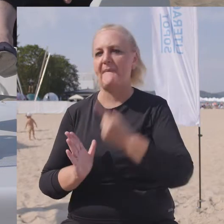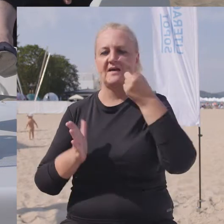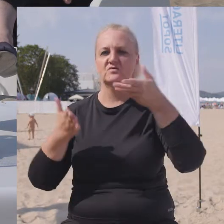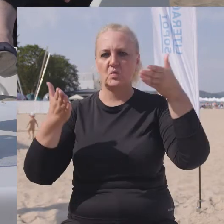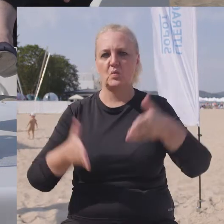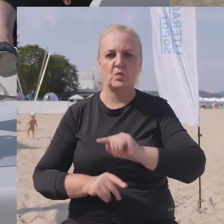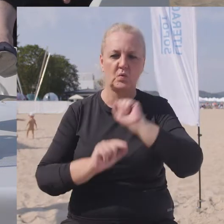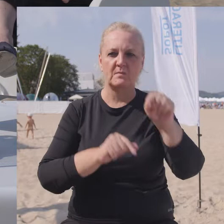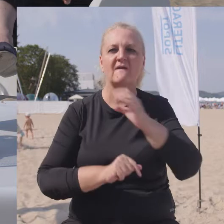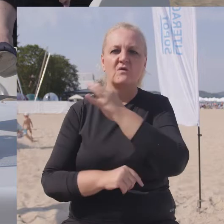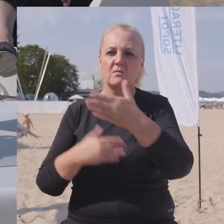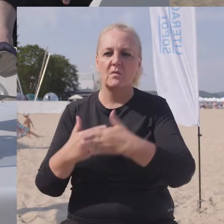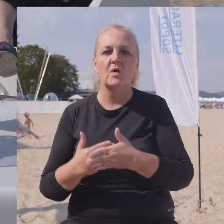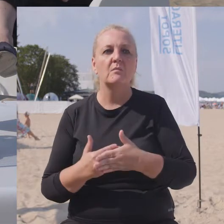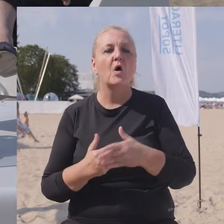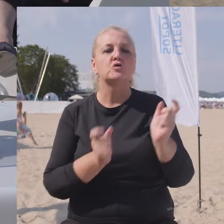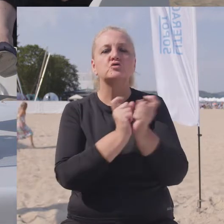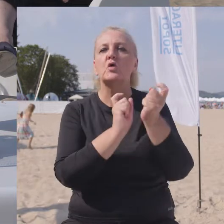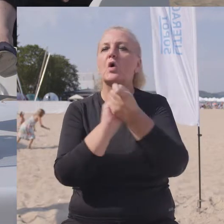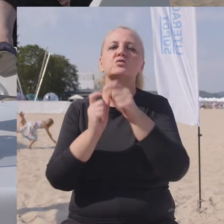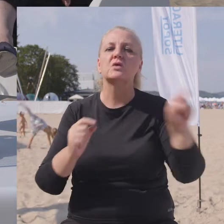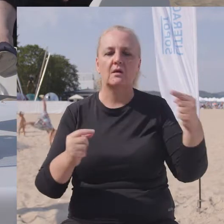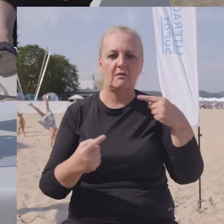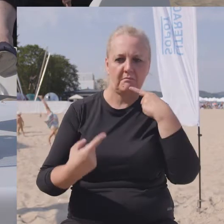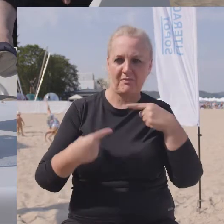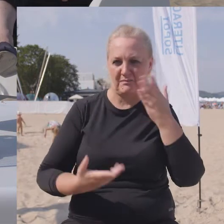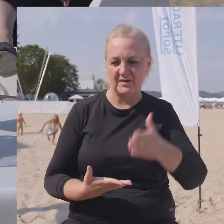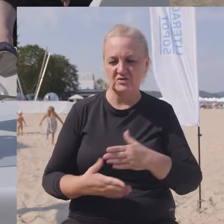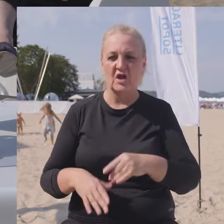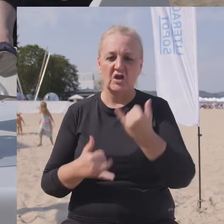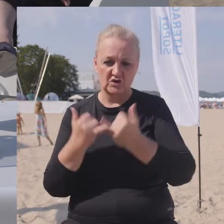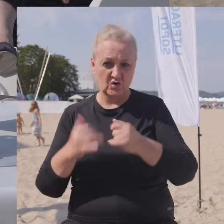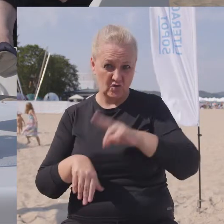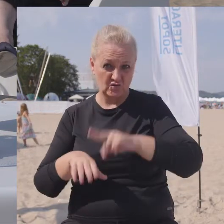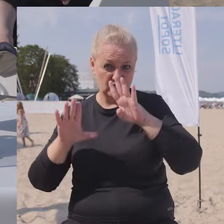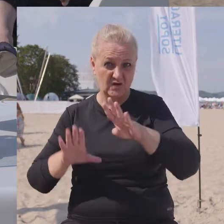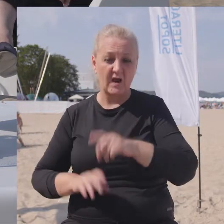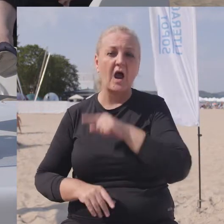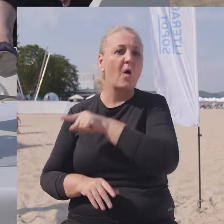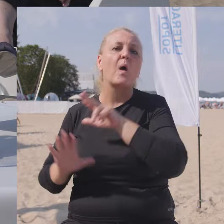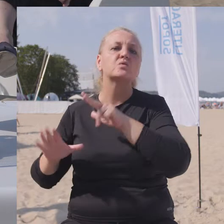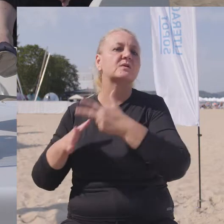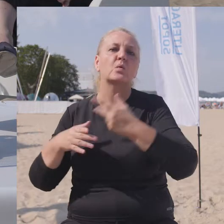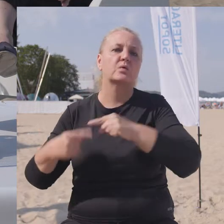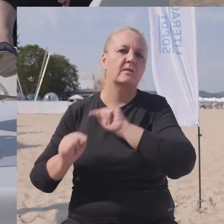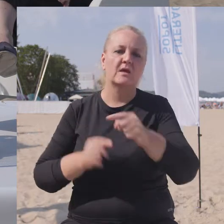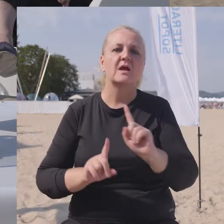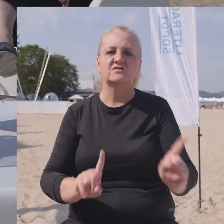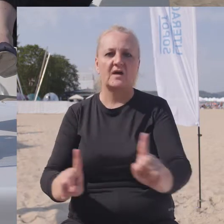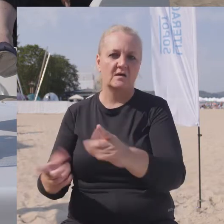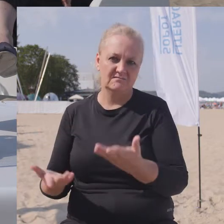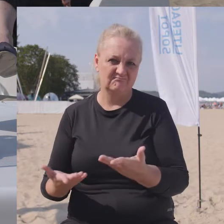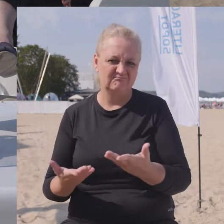grobie swojego małżonka, bo co powiedzą sąsiadki, jeżeli o 9 odkryją, że ona jeszcze o 8:30 nie postawiła